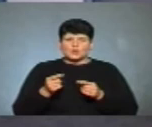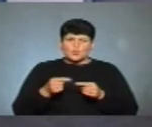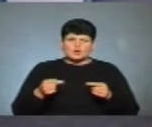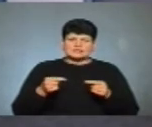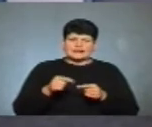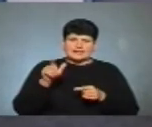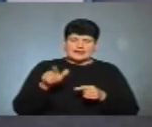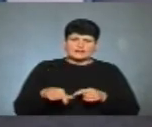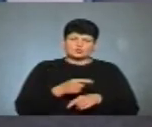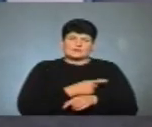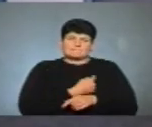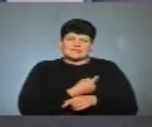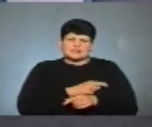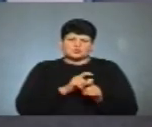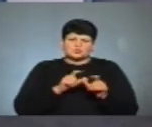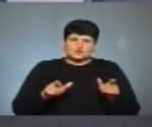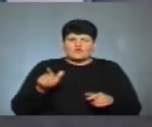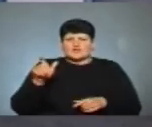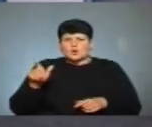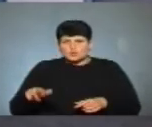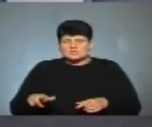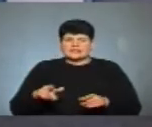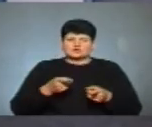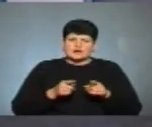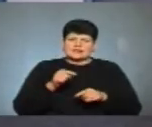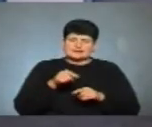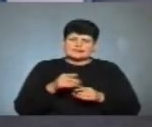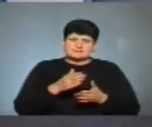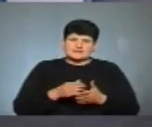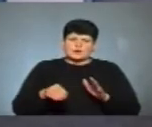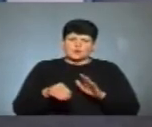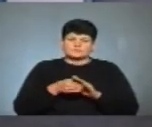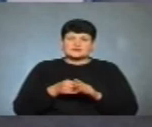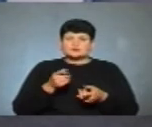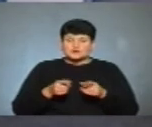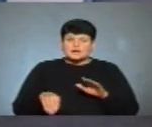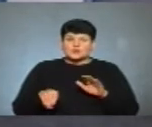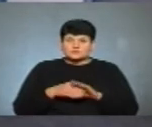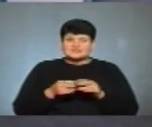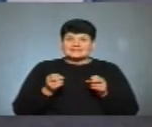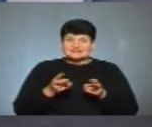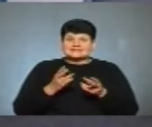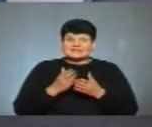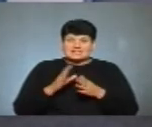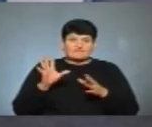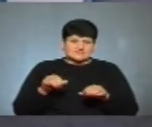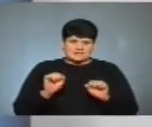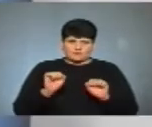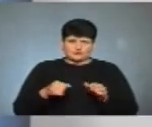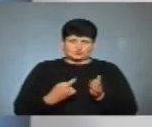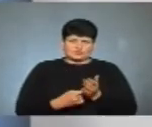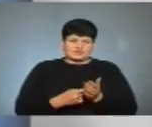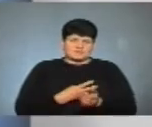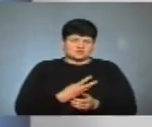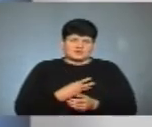конкретної медичної установи чи конкретної людини, якщо реально там є корупційні питання? Якщо реально корупційні ризики є, ну все можна довести, його небажання,